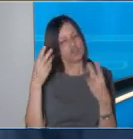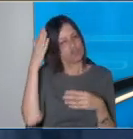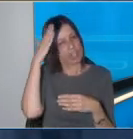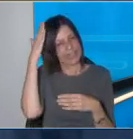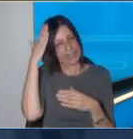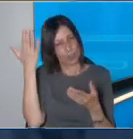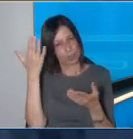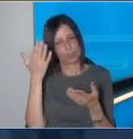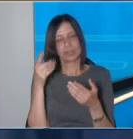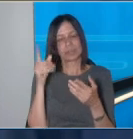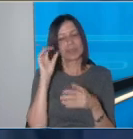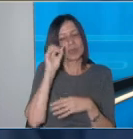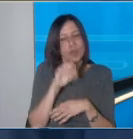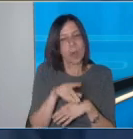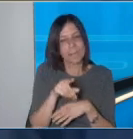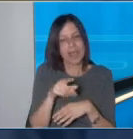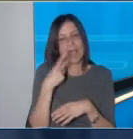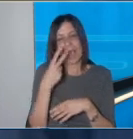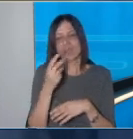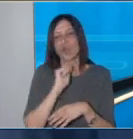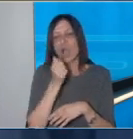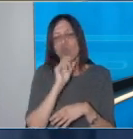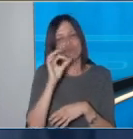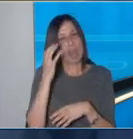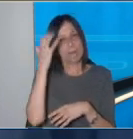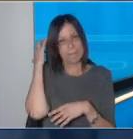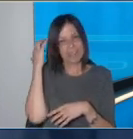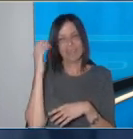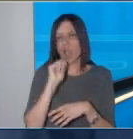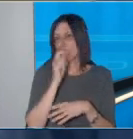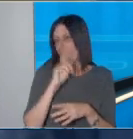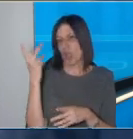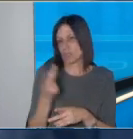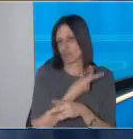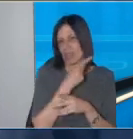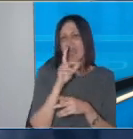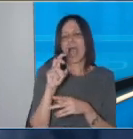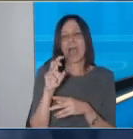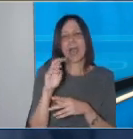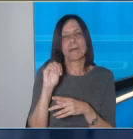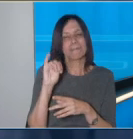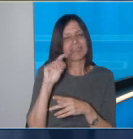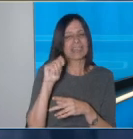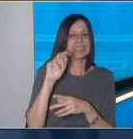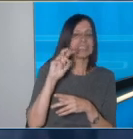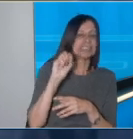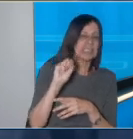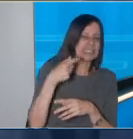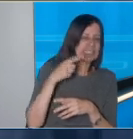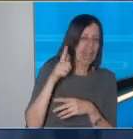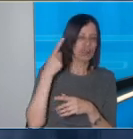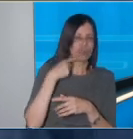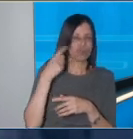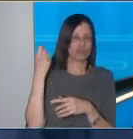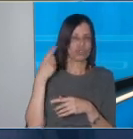שיכירו בתרומתם. ראינו את הרעיון של לפיד, הרעיון הלא שגרתי של לפיד לעמית סגל בשבוע שעבר. אנחנו רואים את נפתלי